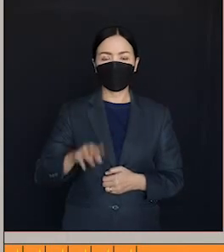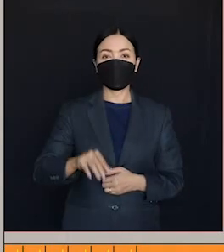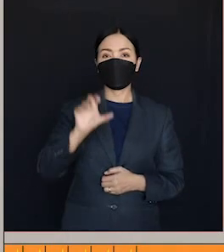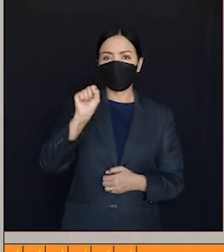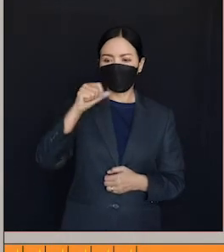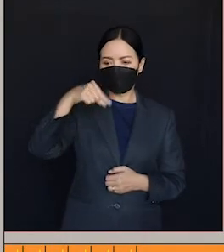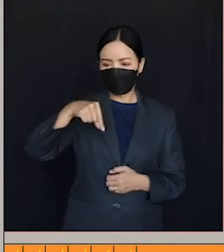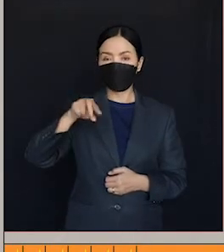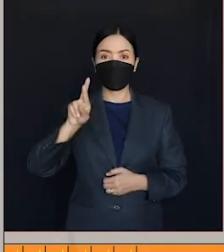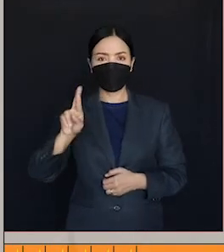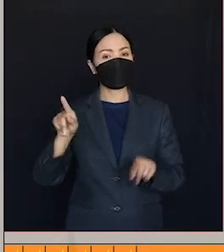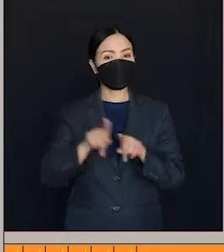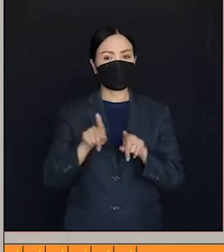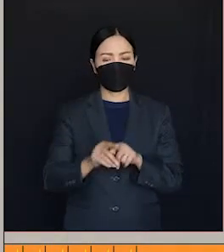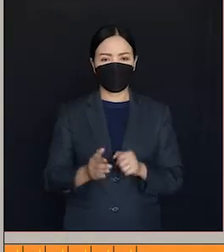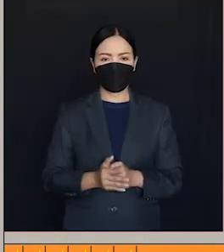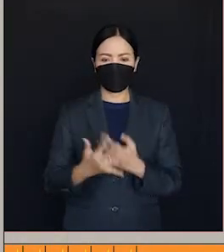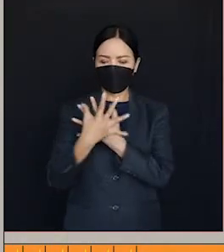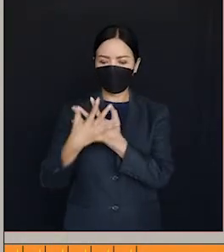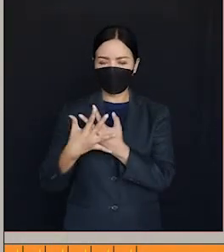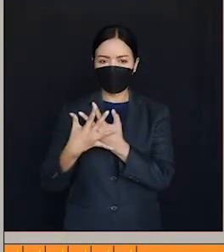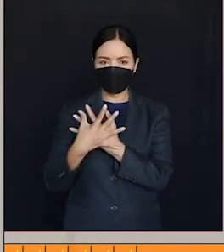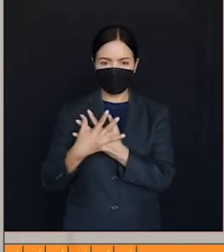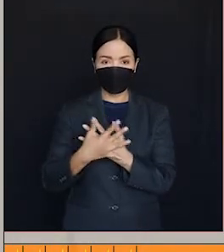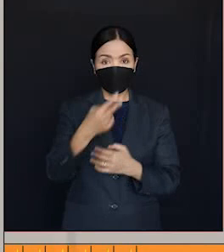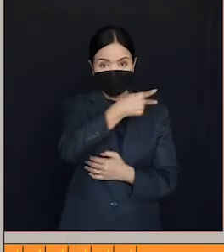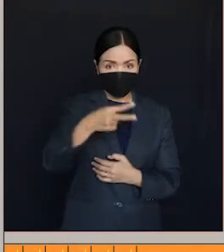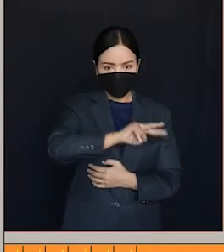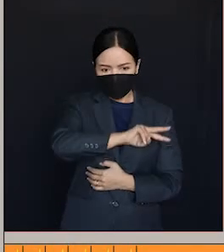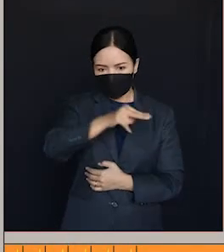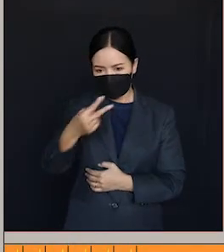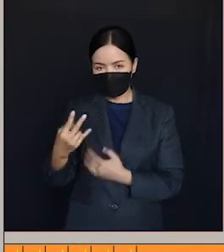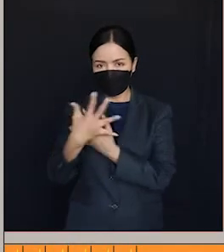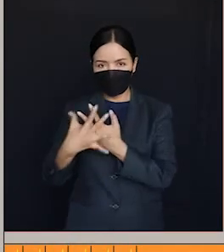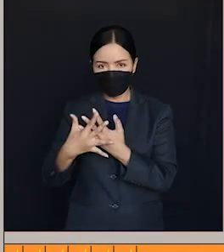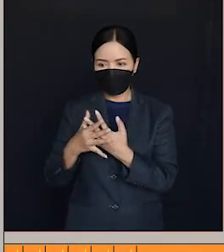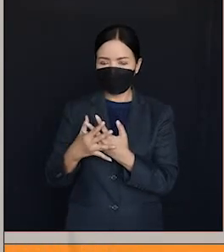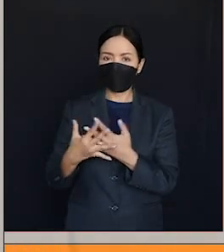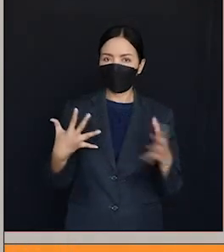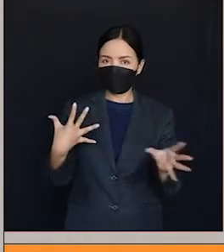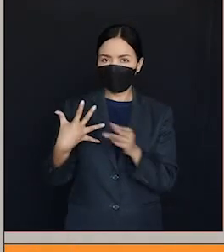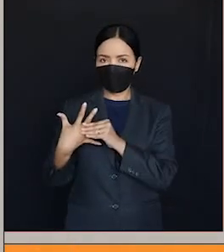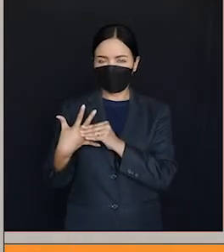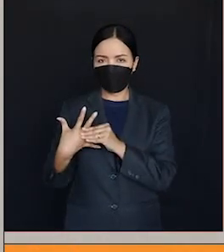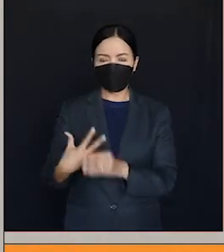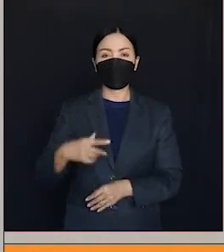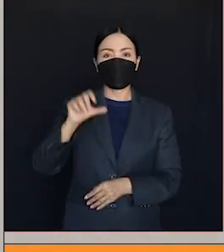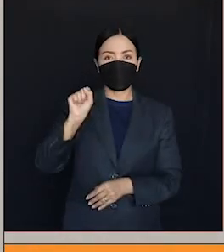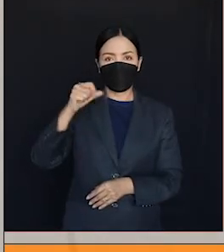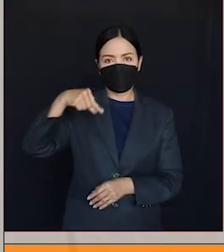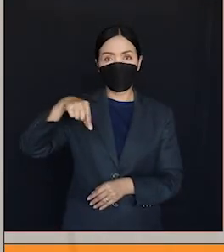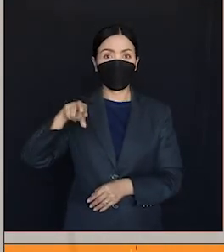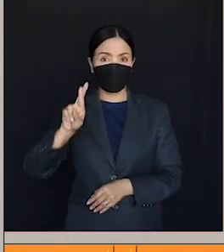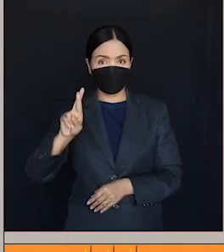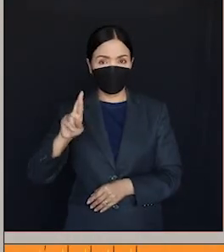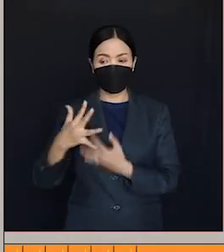SQR ครับ ก็เหมือนกันส่งข้อความหน้านี้นะคะเข้าไปในระบบของ SQR น